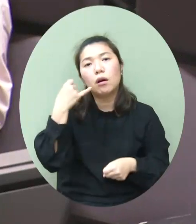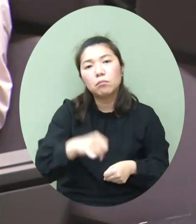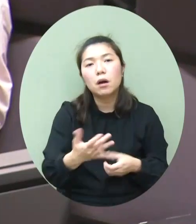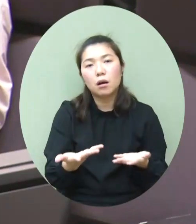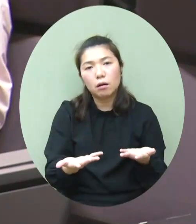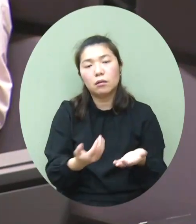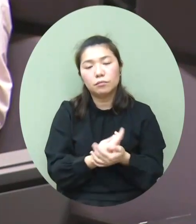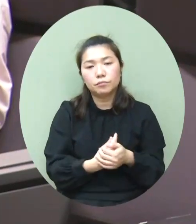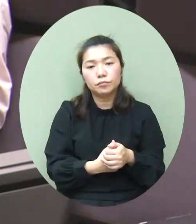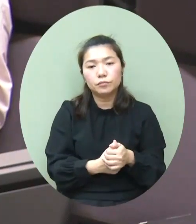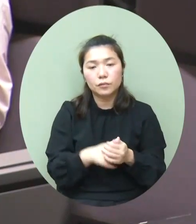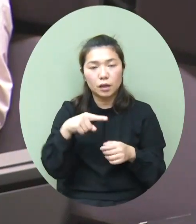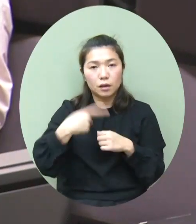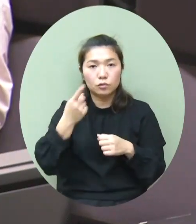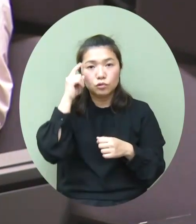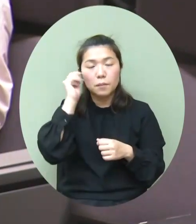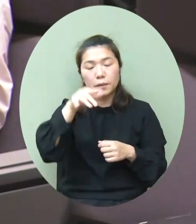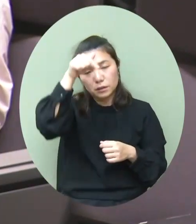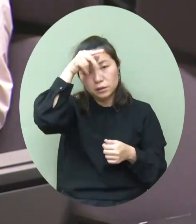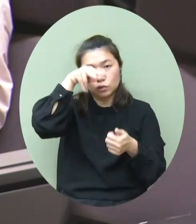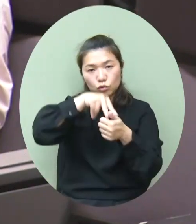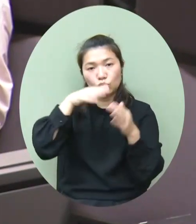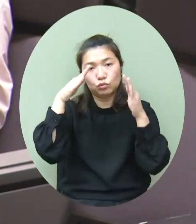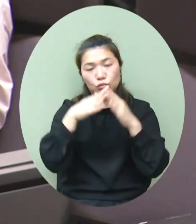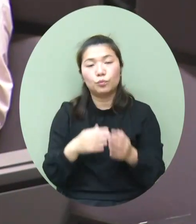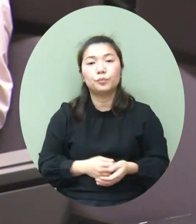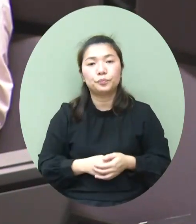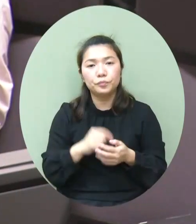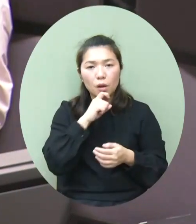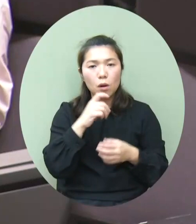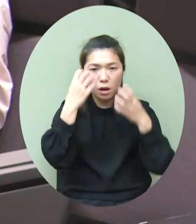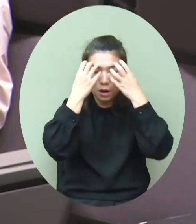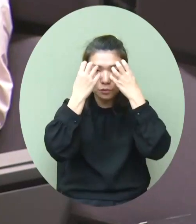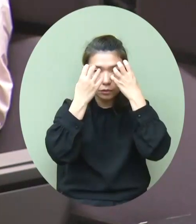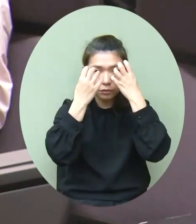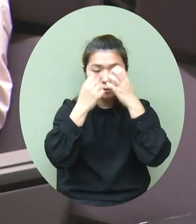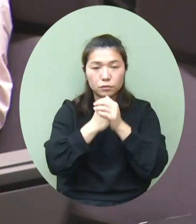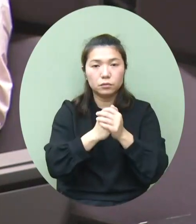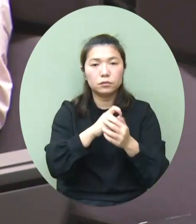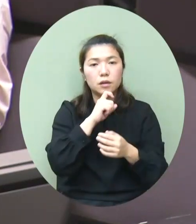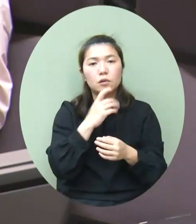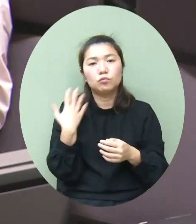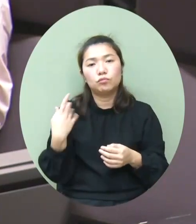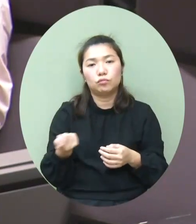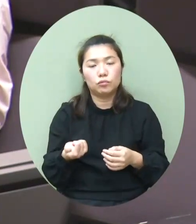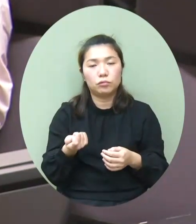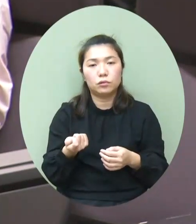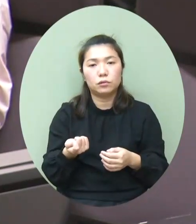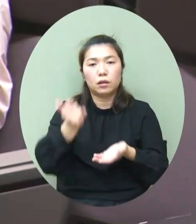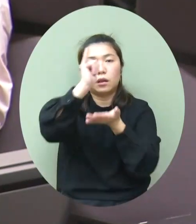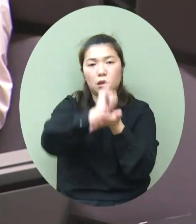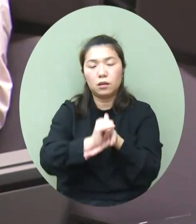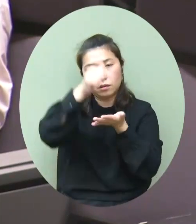引，如果没人帮忙上门打针的话也办不到。另外想问医管局，近